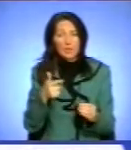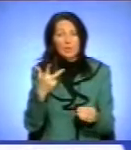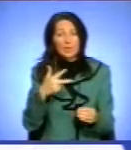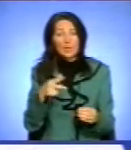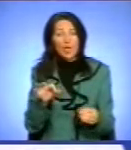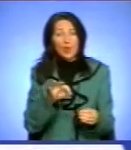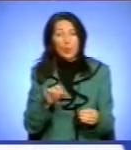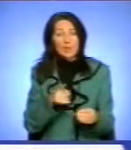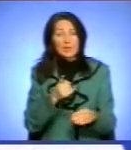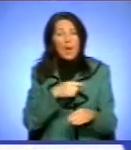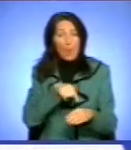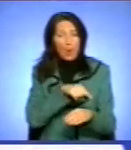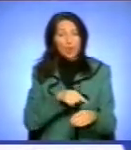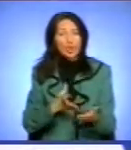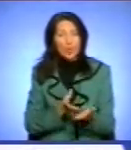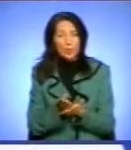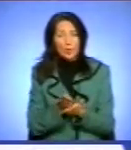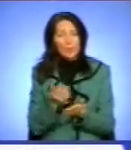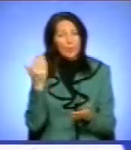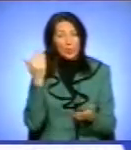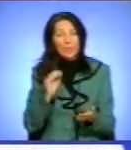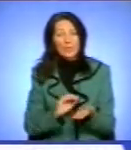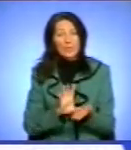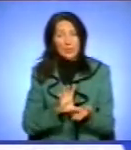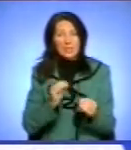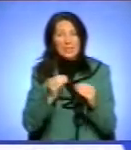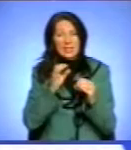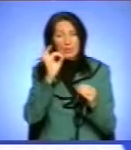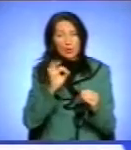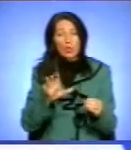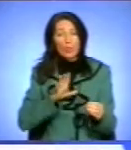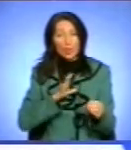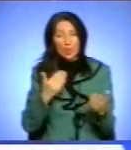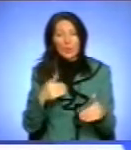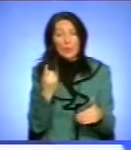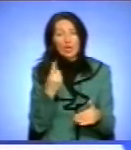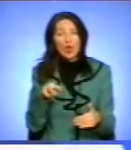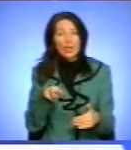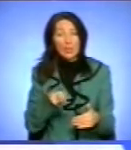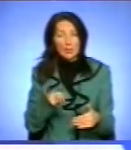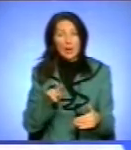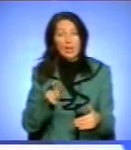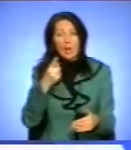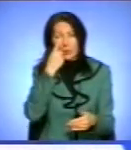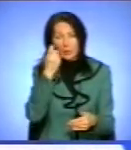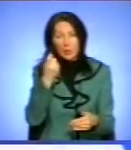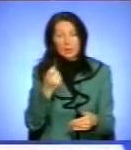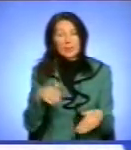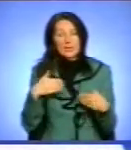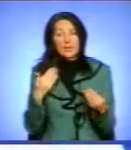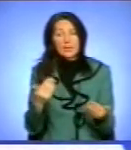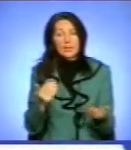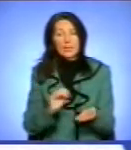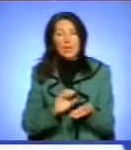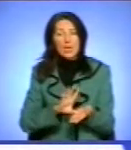копійок за погодинною оплатою. Попереднє підвищення на 10% відбулося 1 липня. Як повідомлялося, з ініціативою